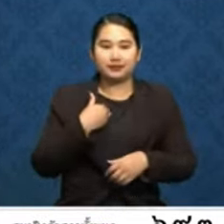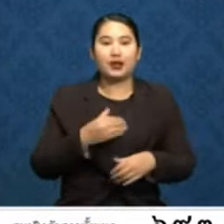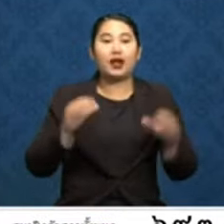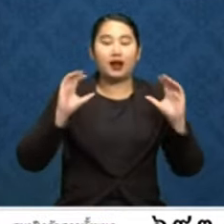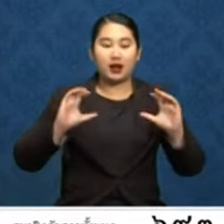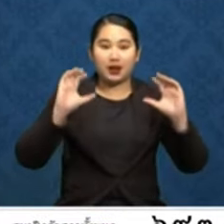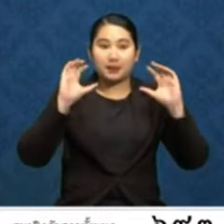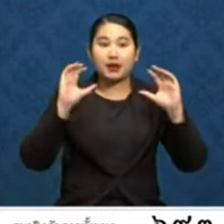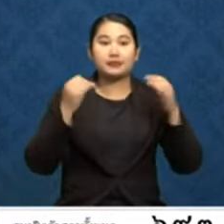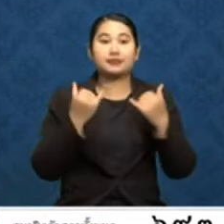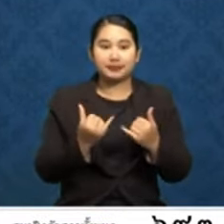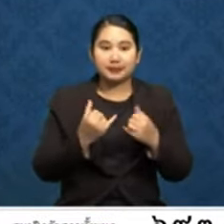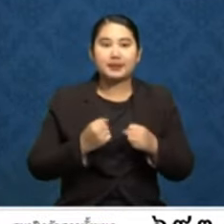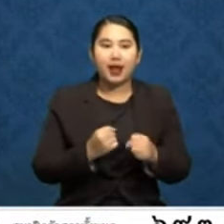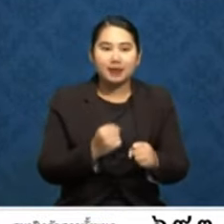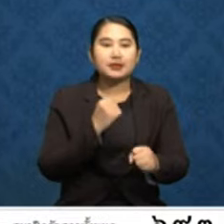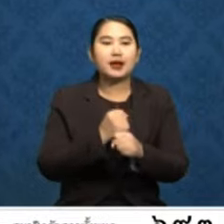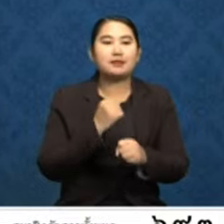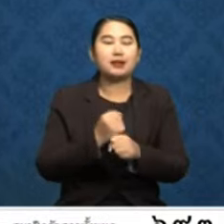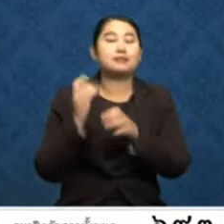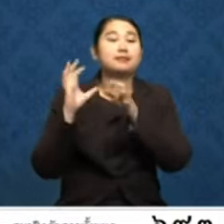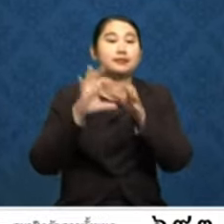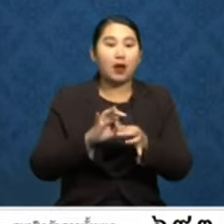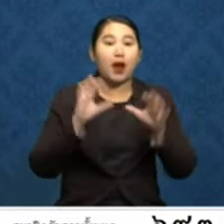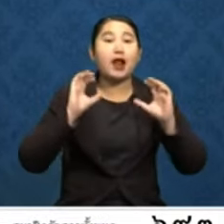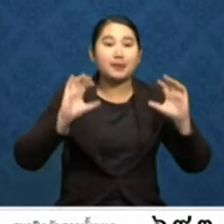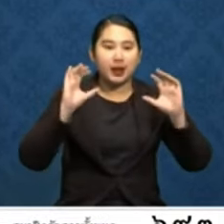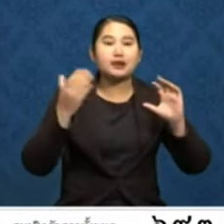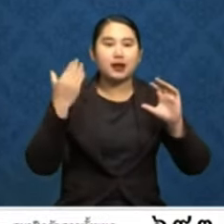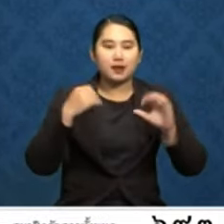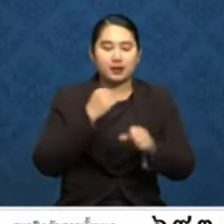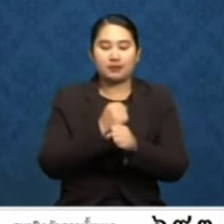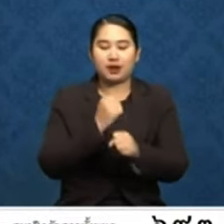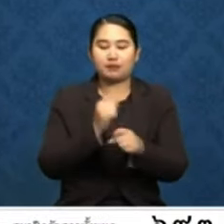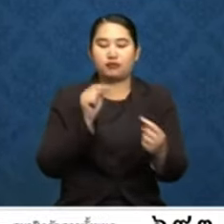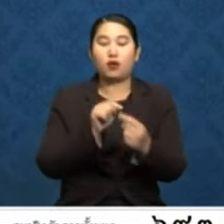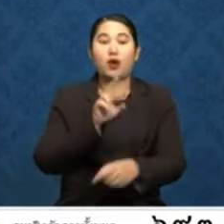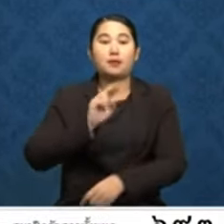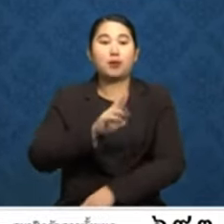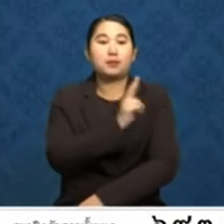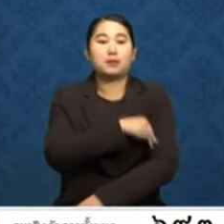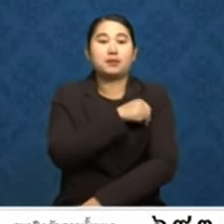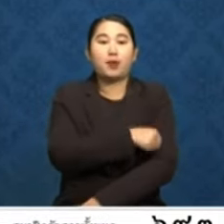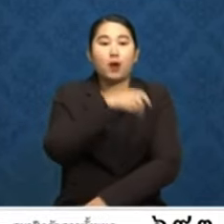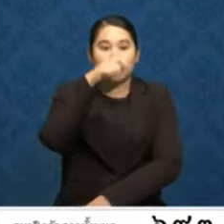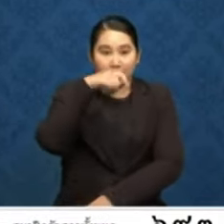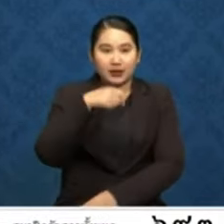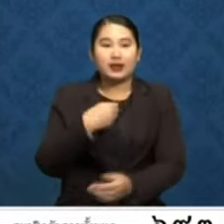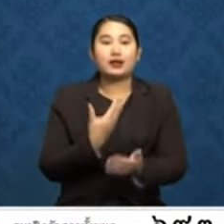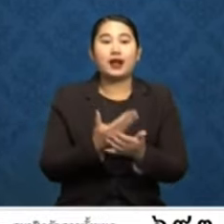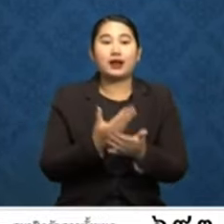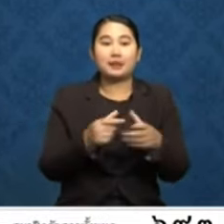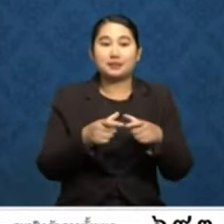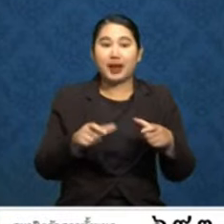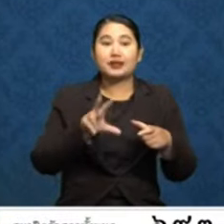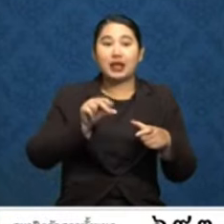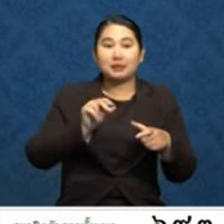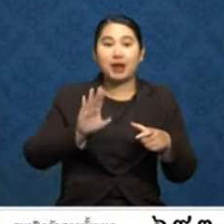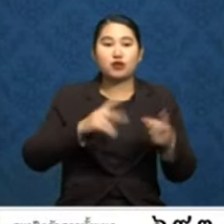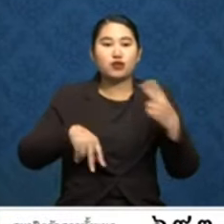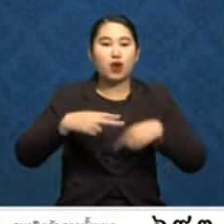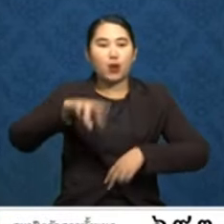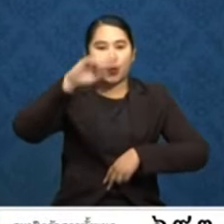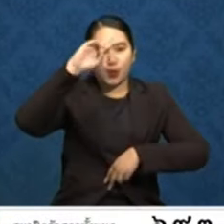จะต่อยอดจากรัฐบาลที่แล้วในการยกระดับระบบสาธารณสุขไทยจาก30บาทรักษาทุกโร